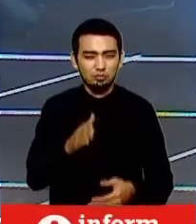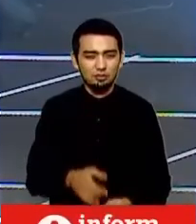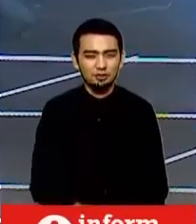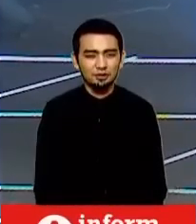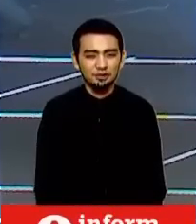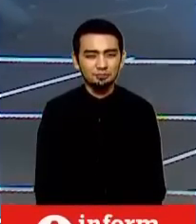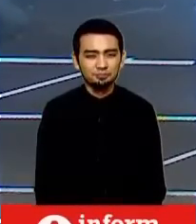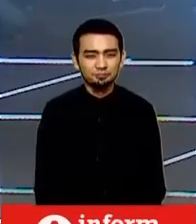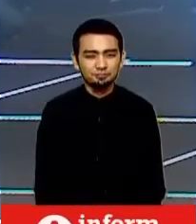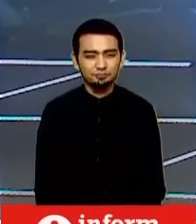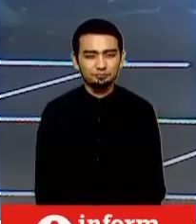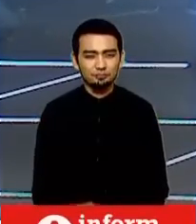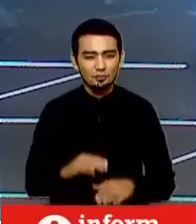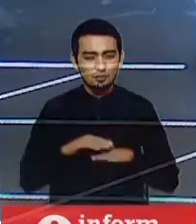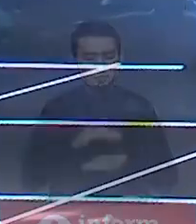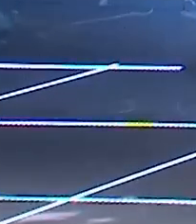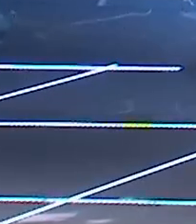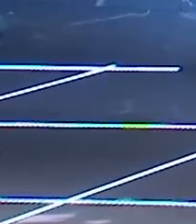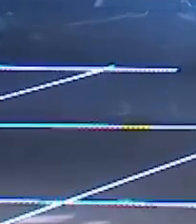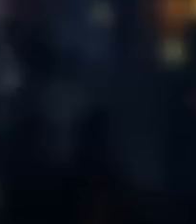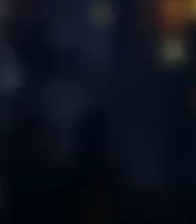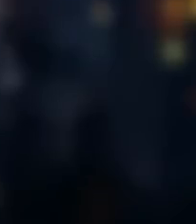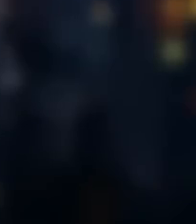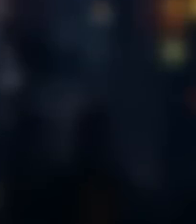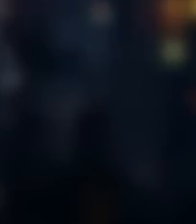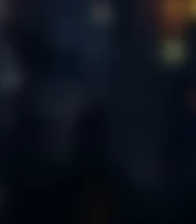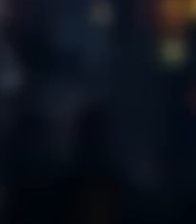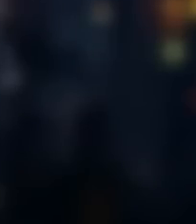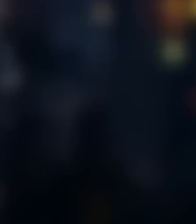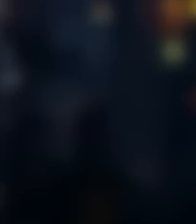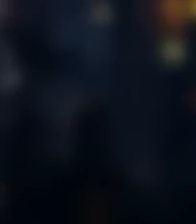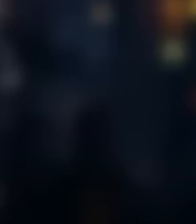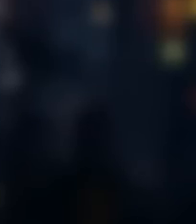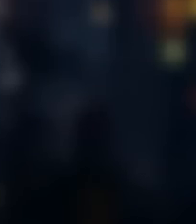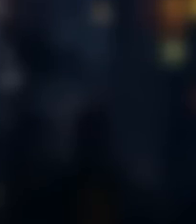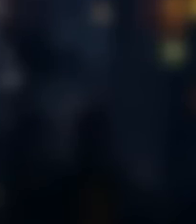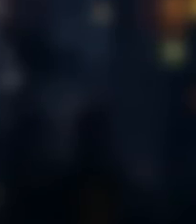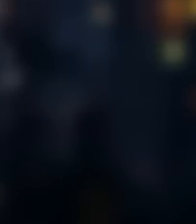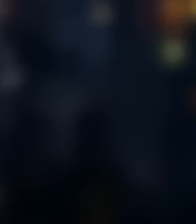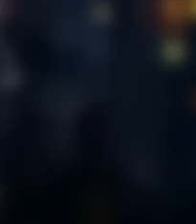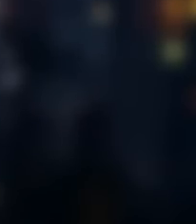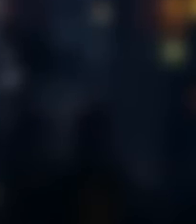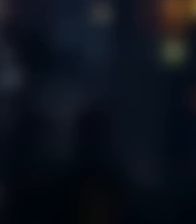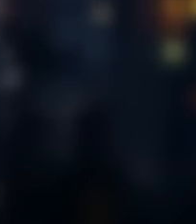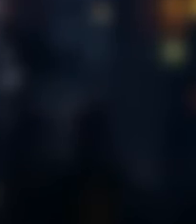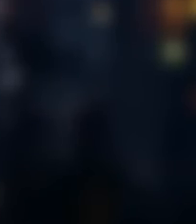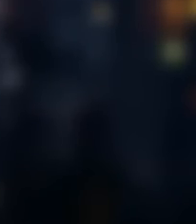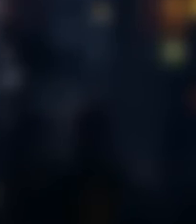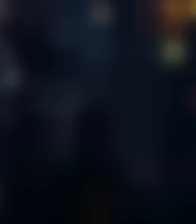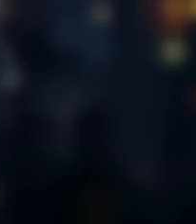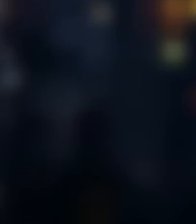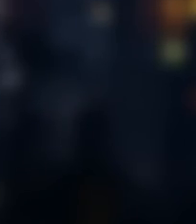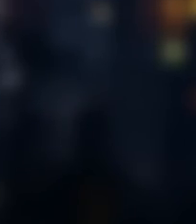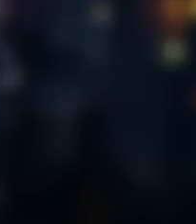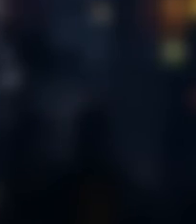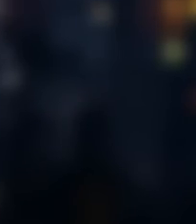береді. Қайырлы кеш, биыл халық өзінің 100 жылдық мерейтойына орай қоғамдық маңызы бар әлеуметтік мәдени мақсаттағы